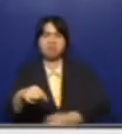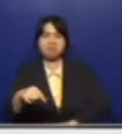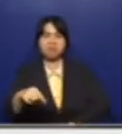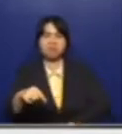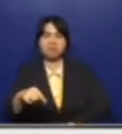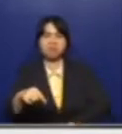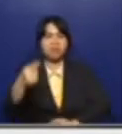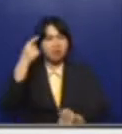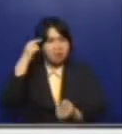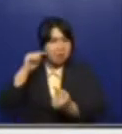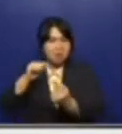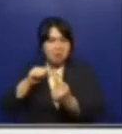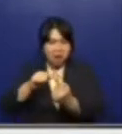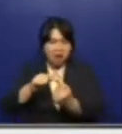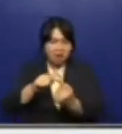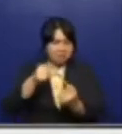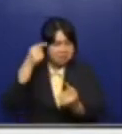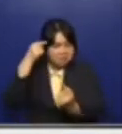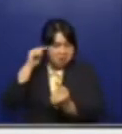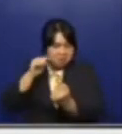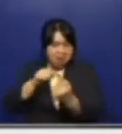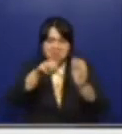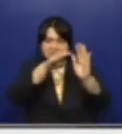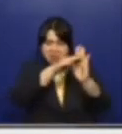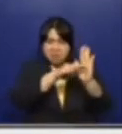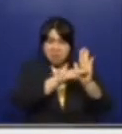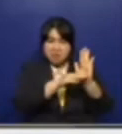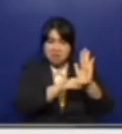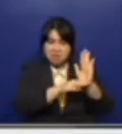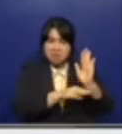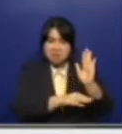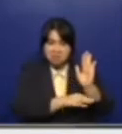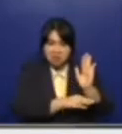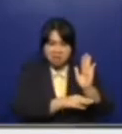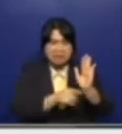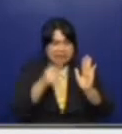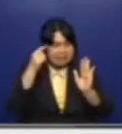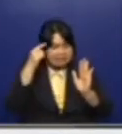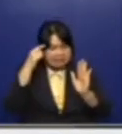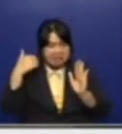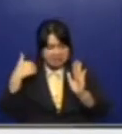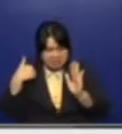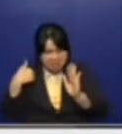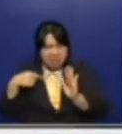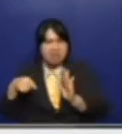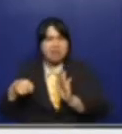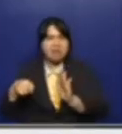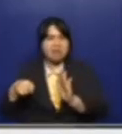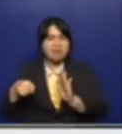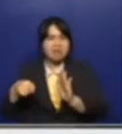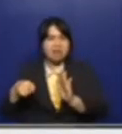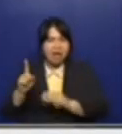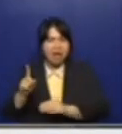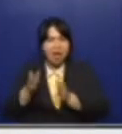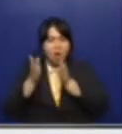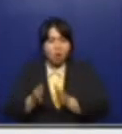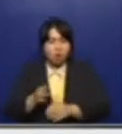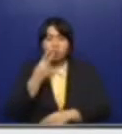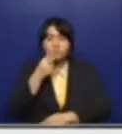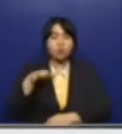เป้าหมายทุกตัวเจตนารมณ์มันแอบแฝงผมคิดว่าคนปกติจะดูไม่